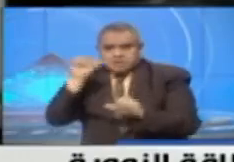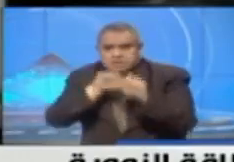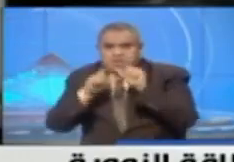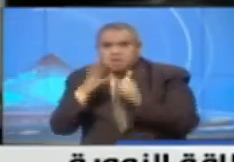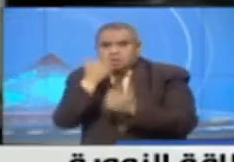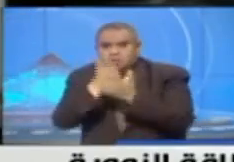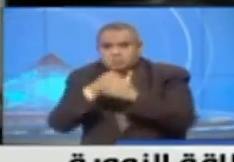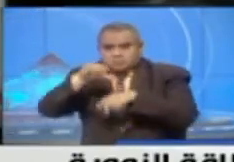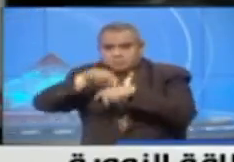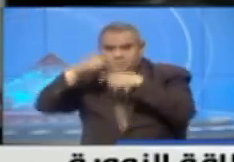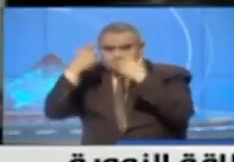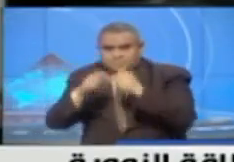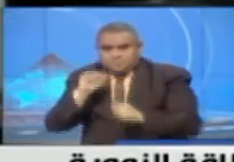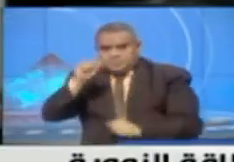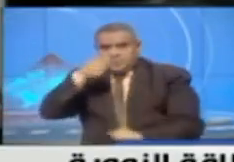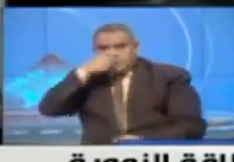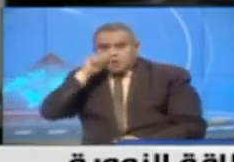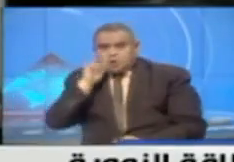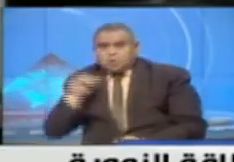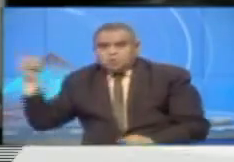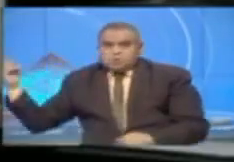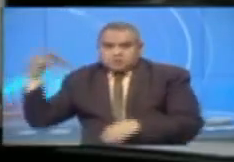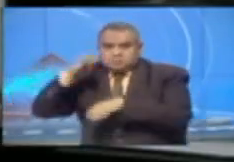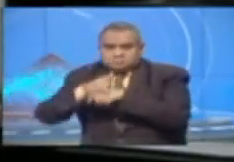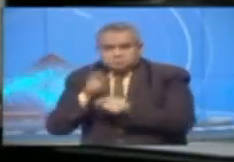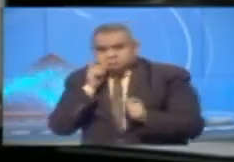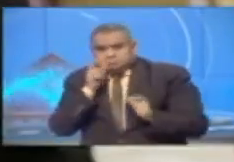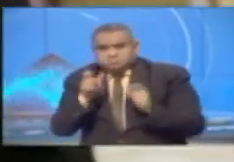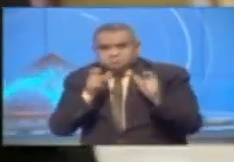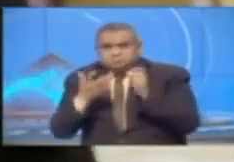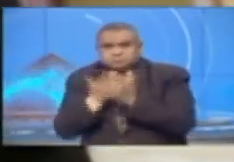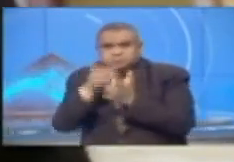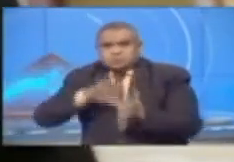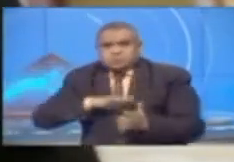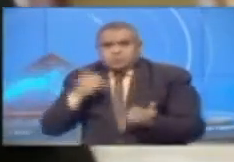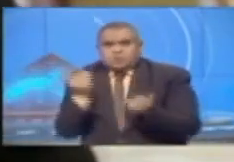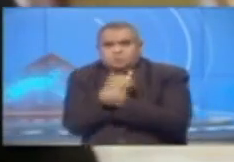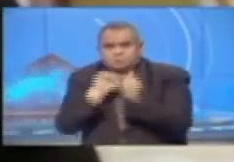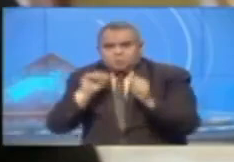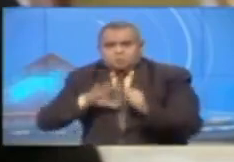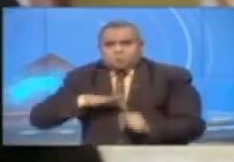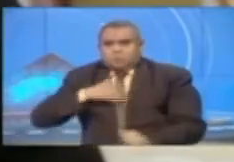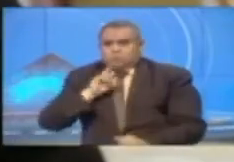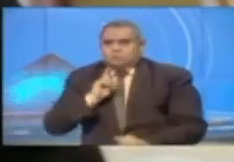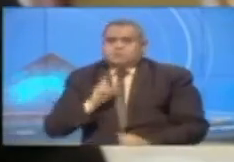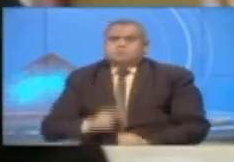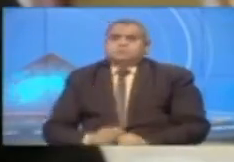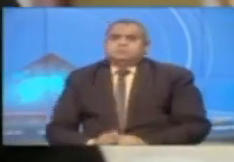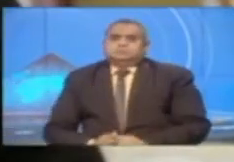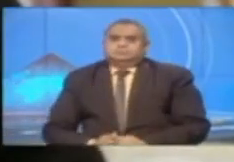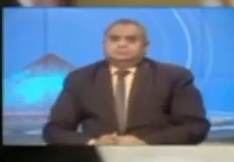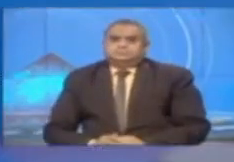النووية، خاصة تلك الموجودة في أقاليم زابوروجيا وتشيرنوبيل.